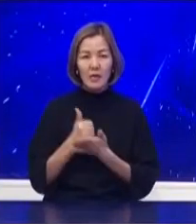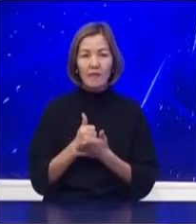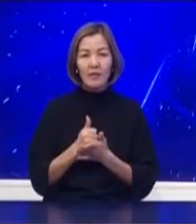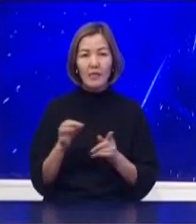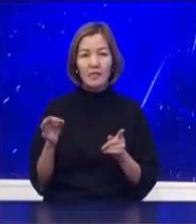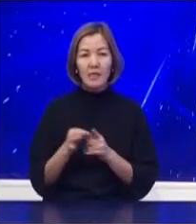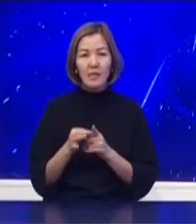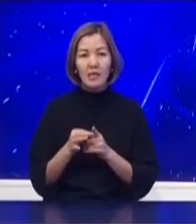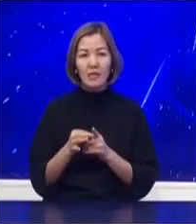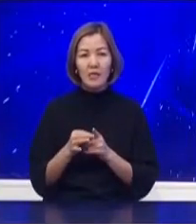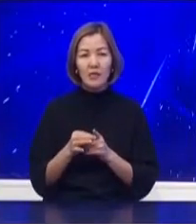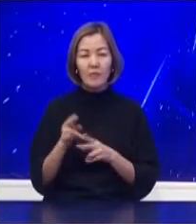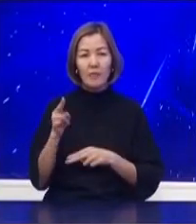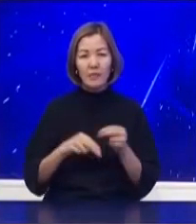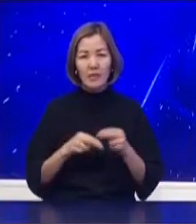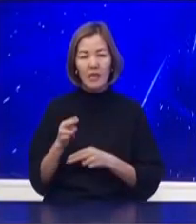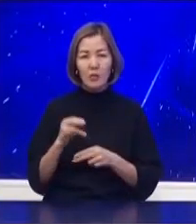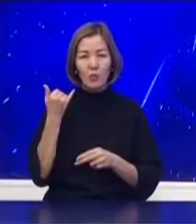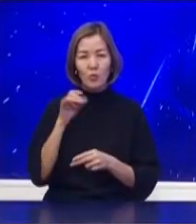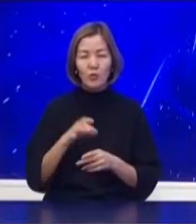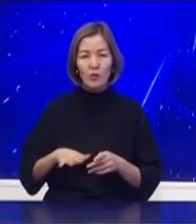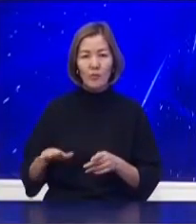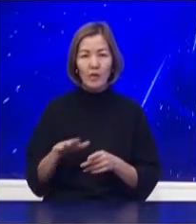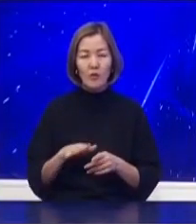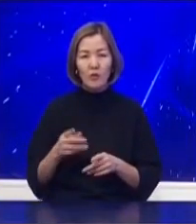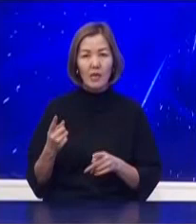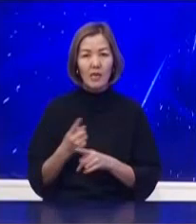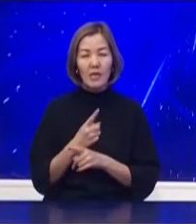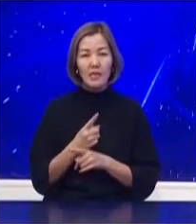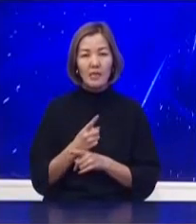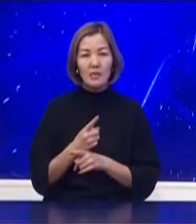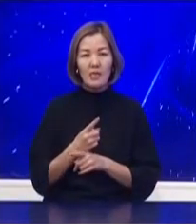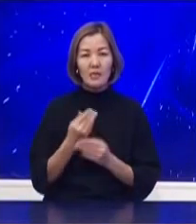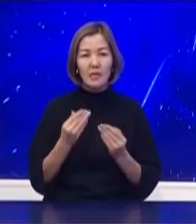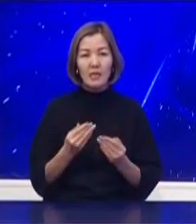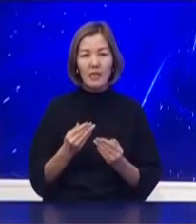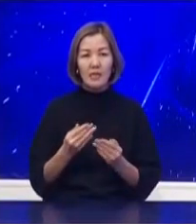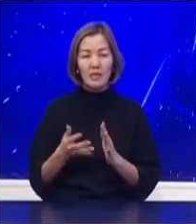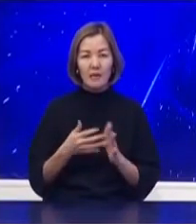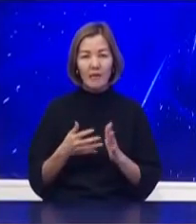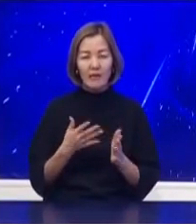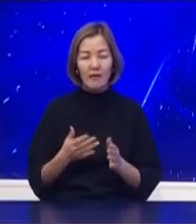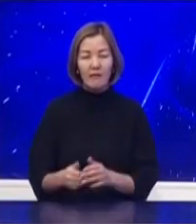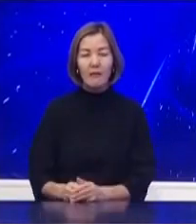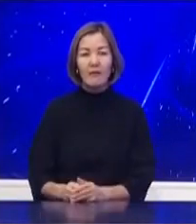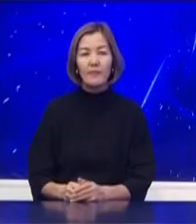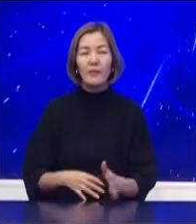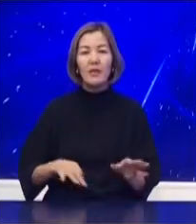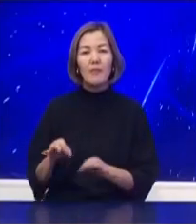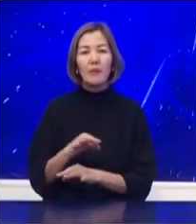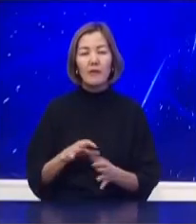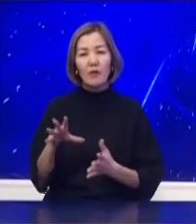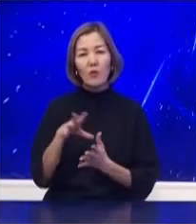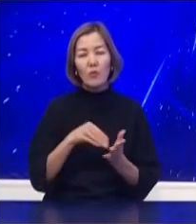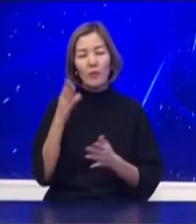внести данные по строительству в уйгурском районе это единственное чего на данный момент не хватает проект цифровая копия